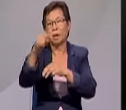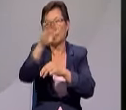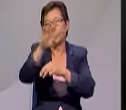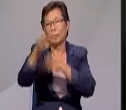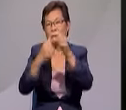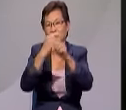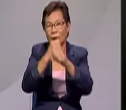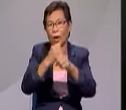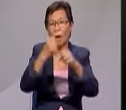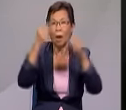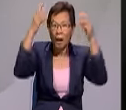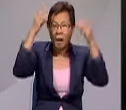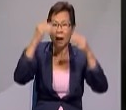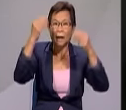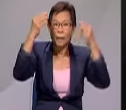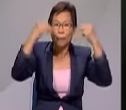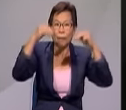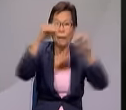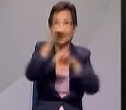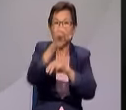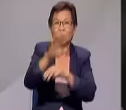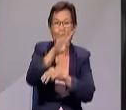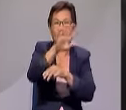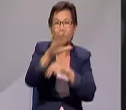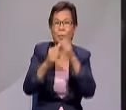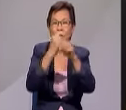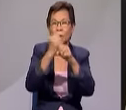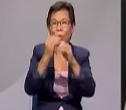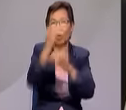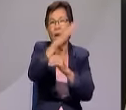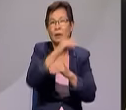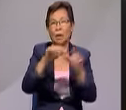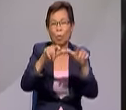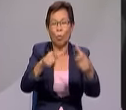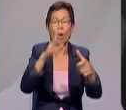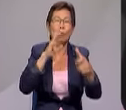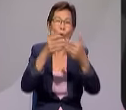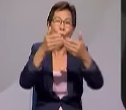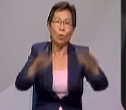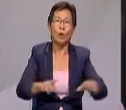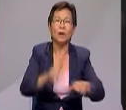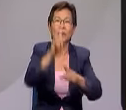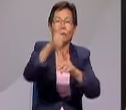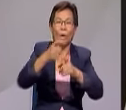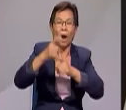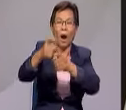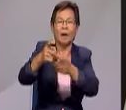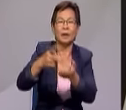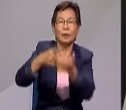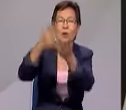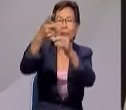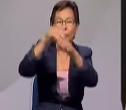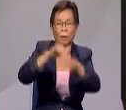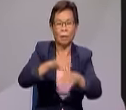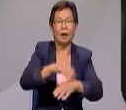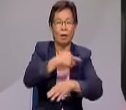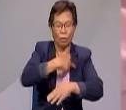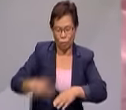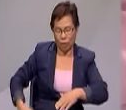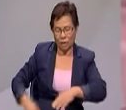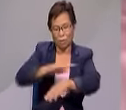tahun, lelaki masters senior 45 tahun ke atas dan kategori wanita terbuka selain satu hadiah istimewa kepada Raja Bukit dengan hadiah